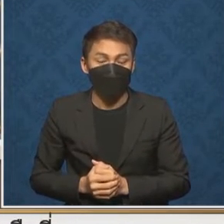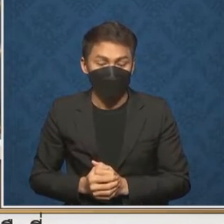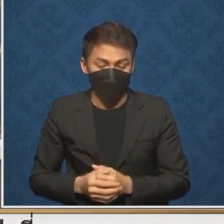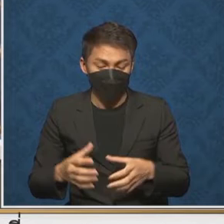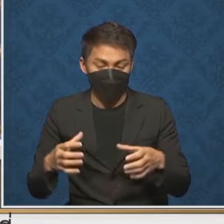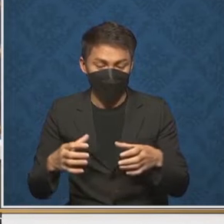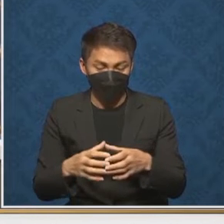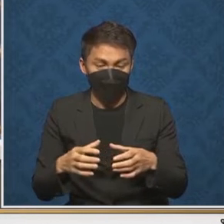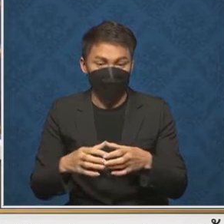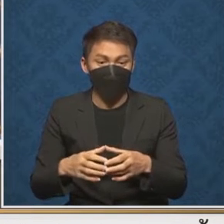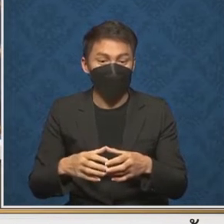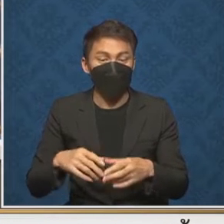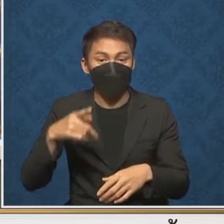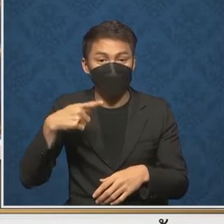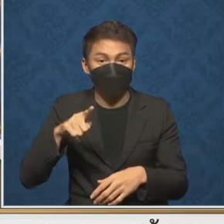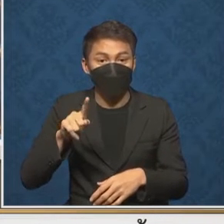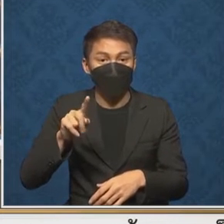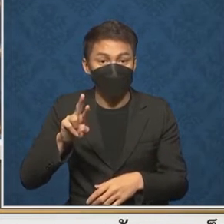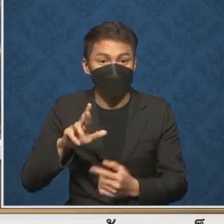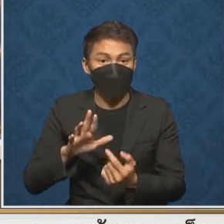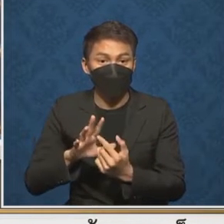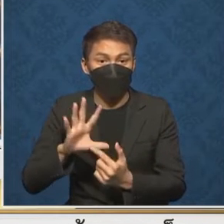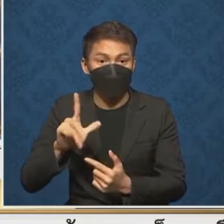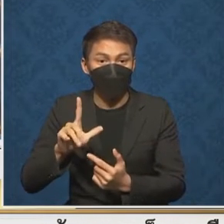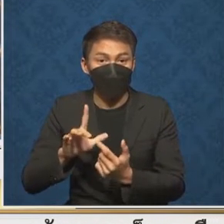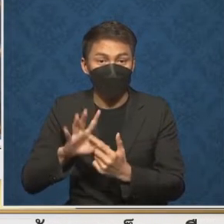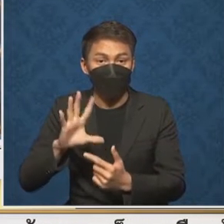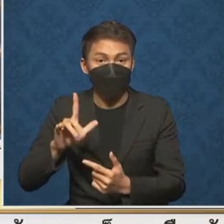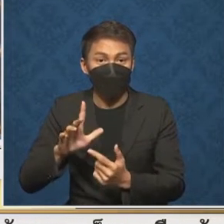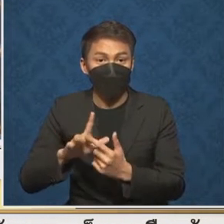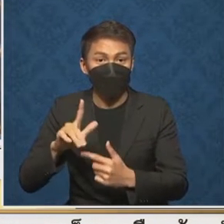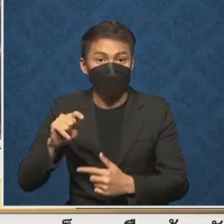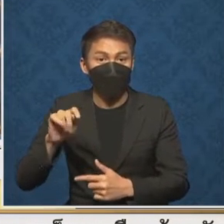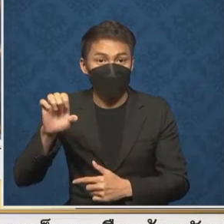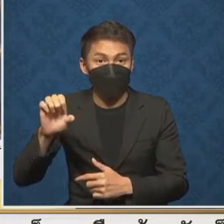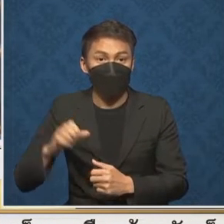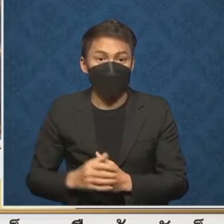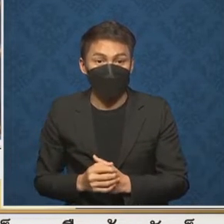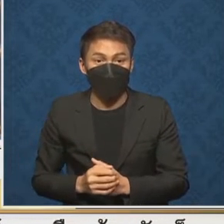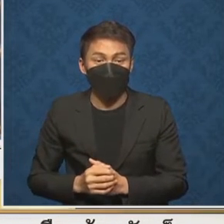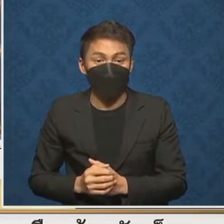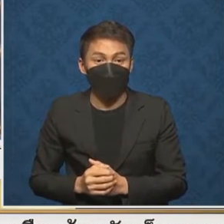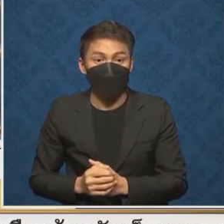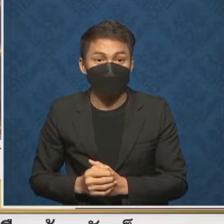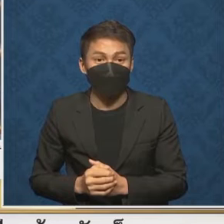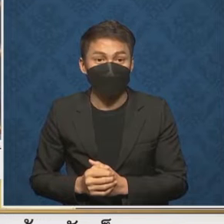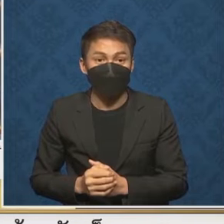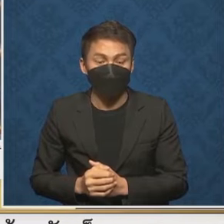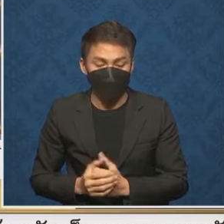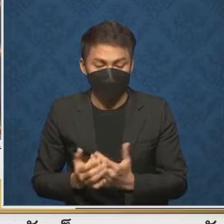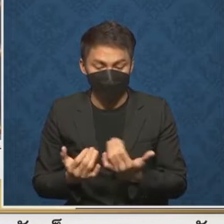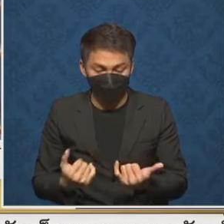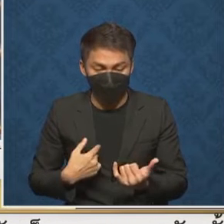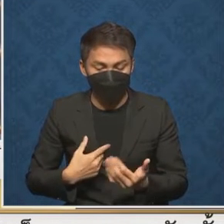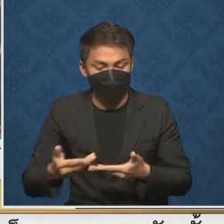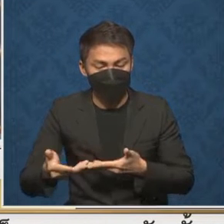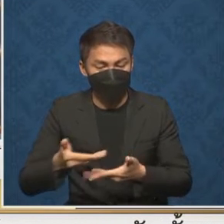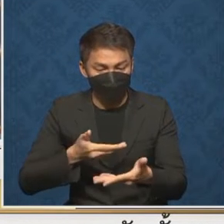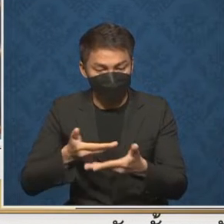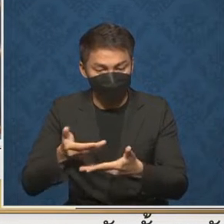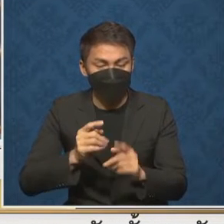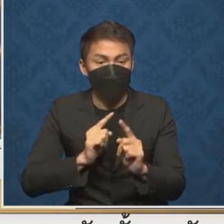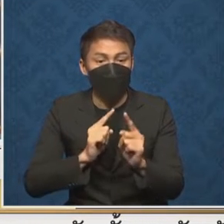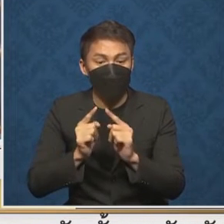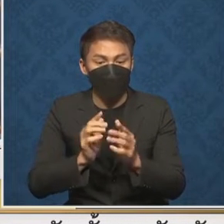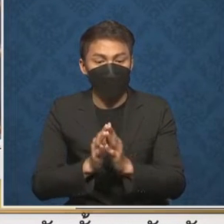พักประชาชาติผมก็มีส่วน แรกเปลี่ยนดบ้นะรายงานข